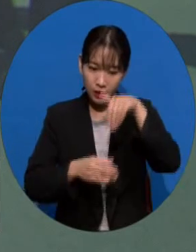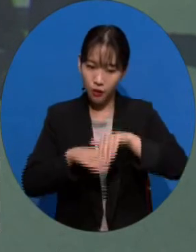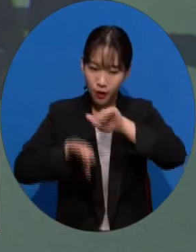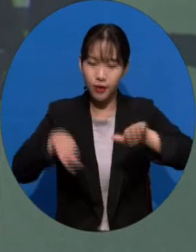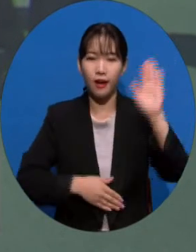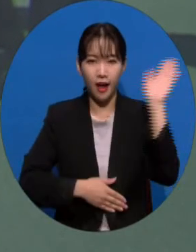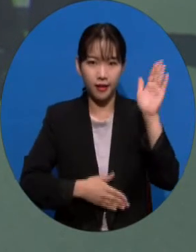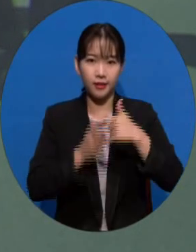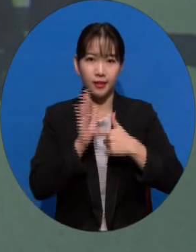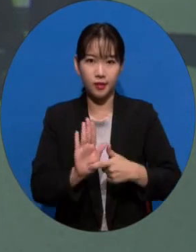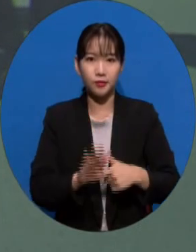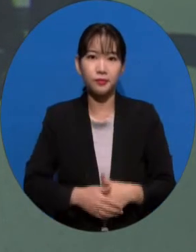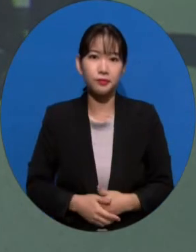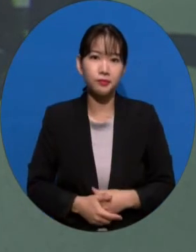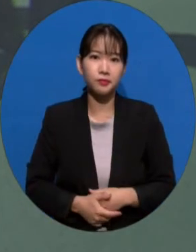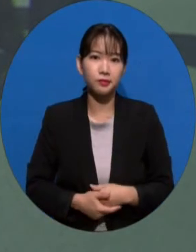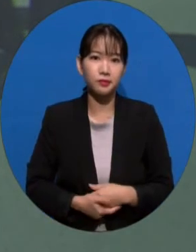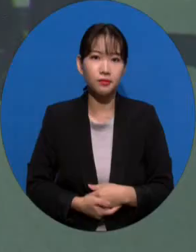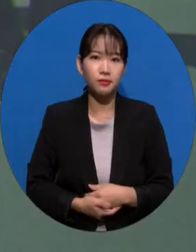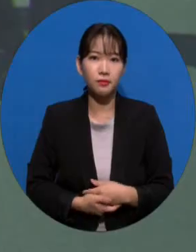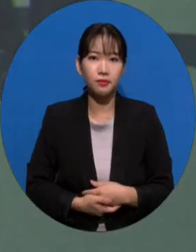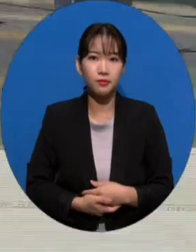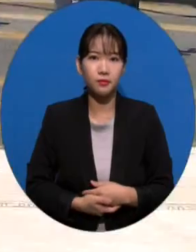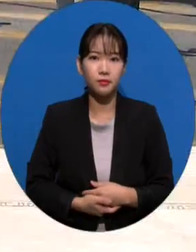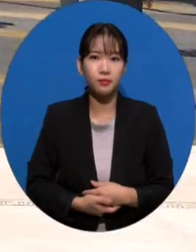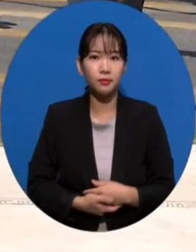관여하지 않겠다고 말했습니다. 윤근수 기자입니다.